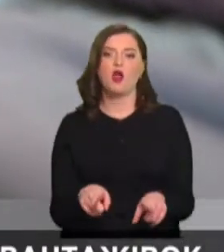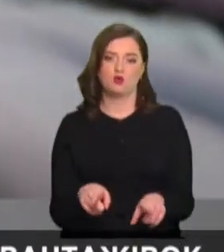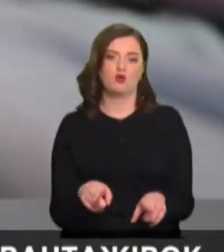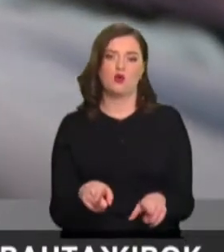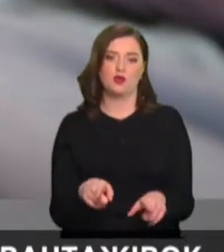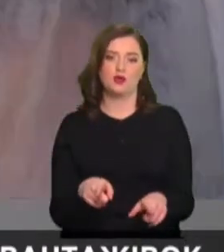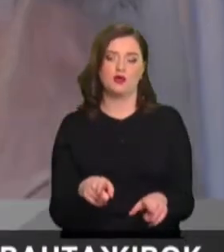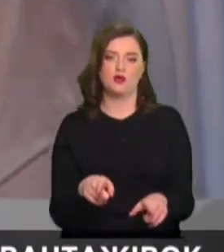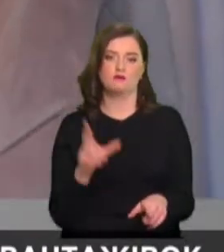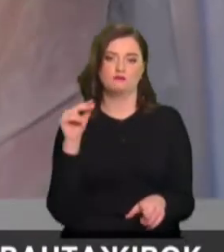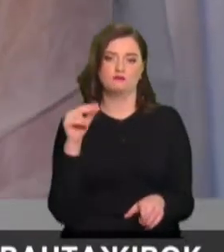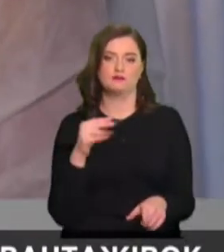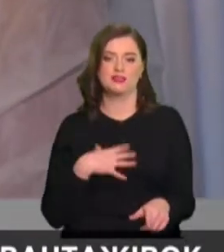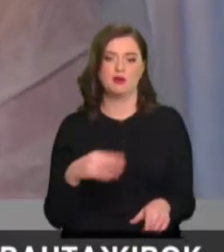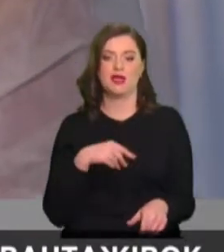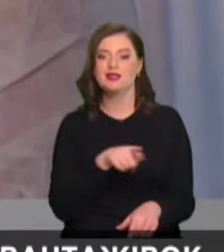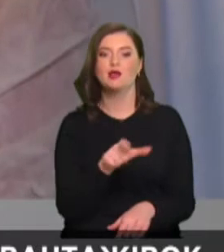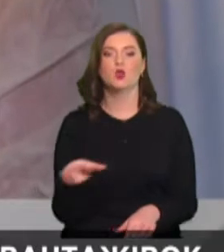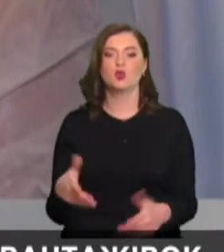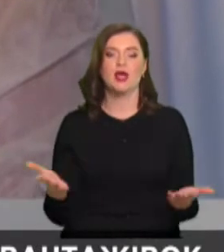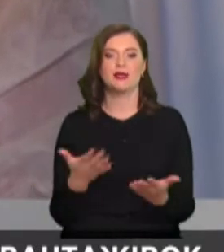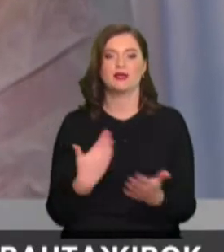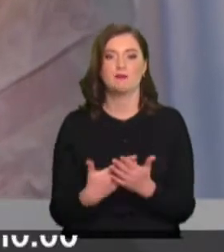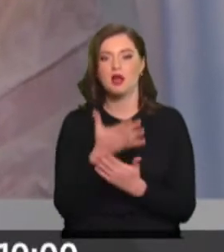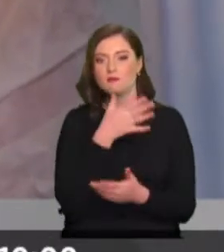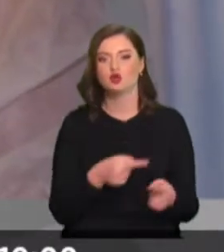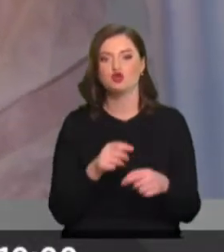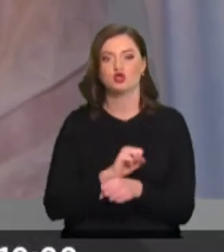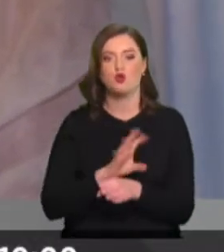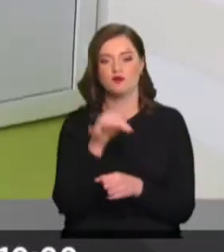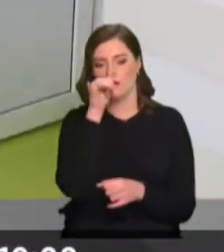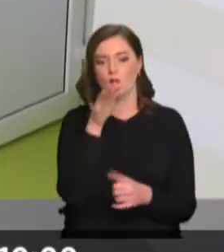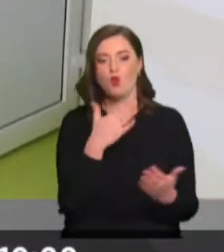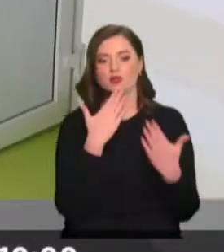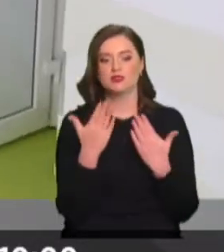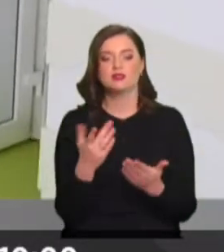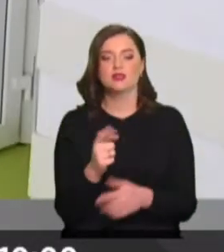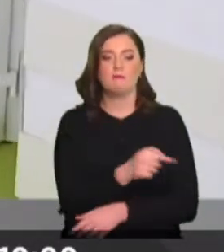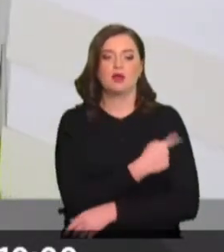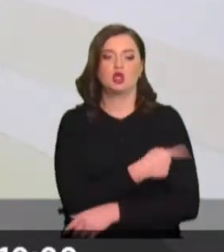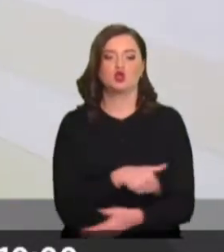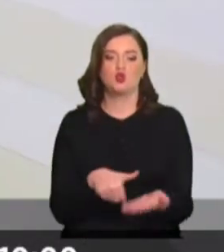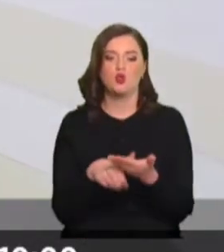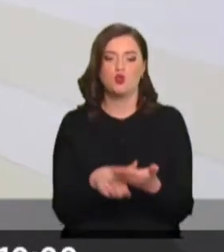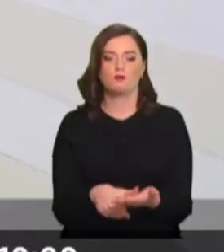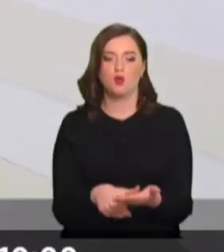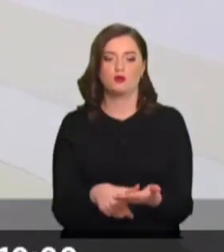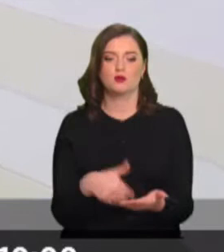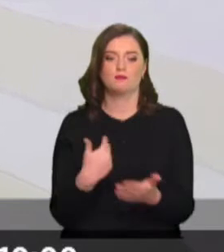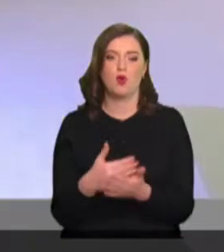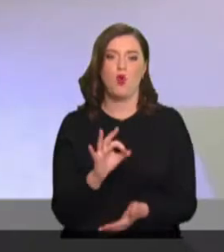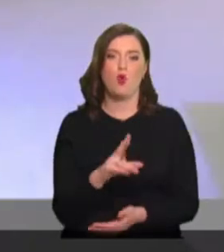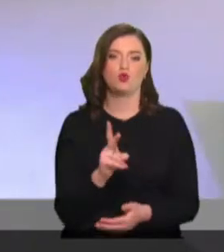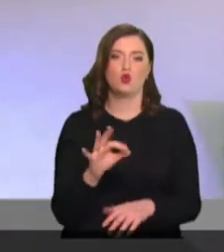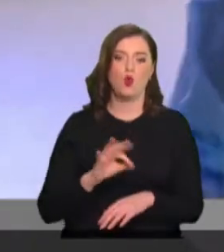смертності. І ті люди, які, наприклад, під час ковіду не могли звернутися за медичною допомогою, припустимо,